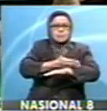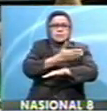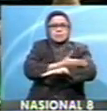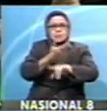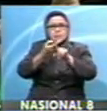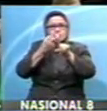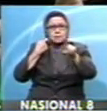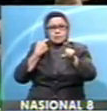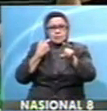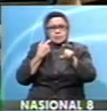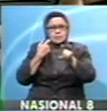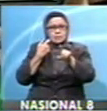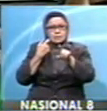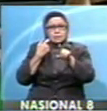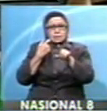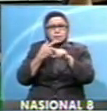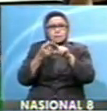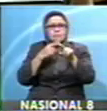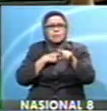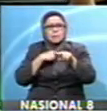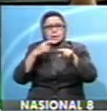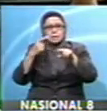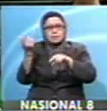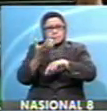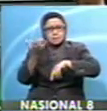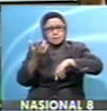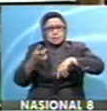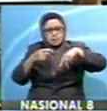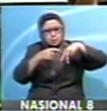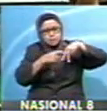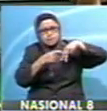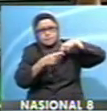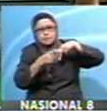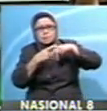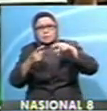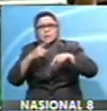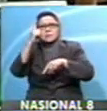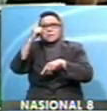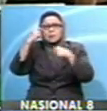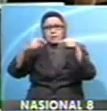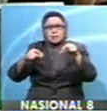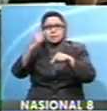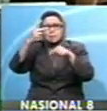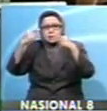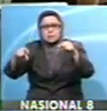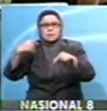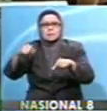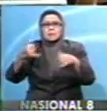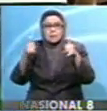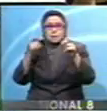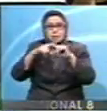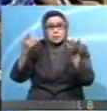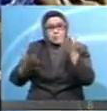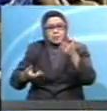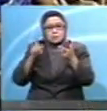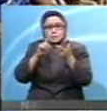dari dia yang dibuat untuk lutut di mungkin first second game du game tak main tapi mungkin game ketig